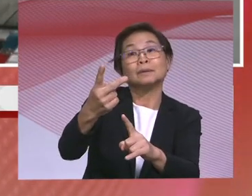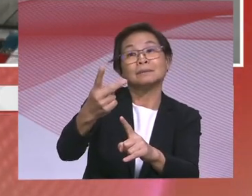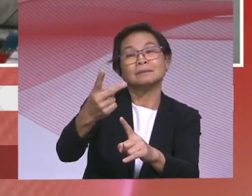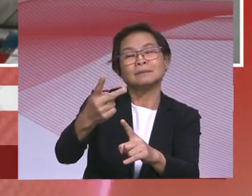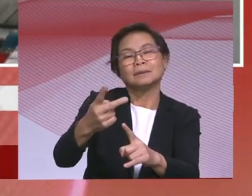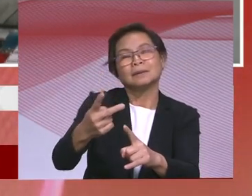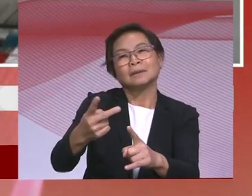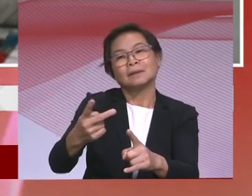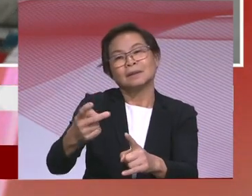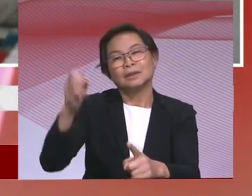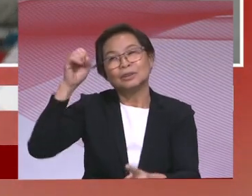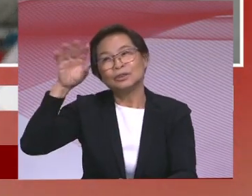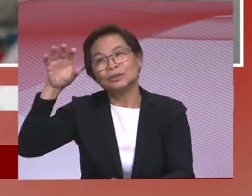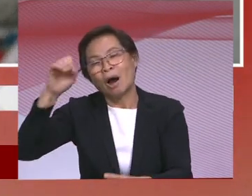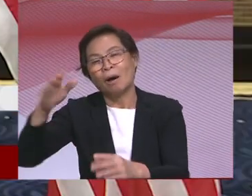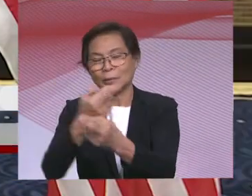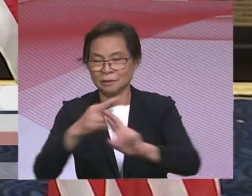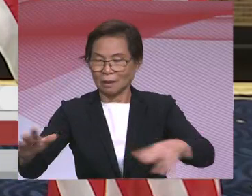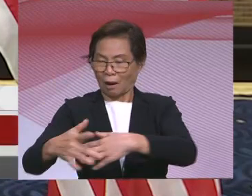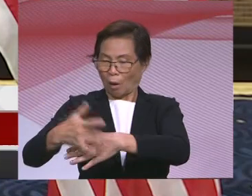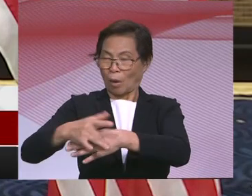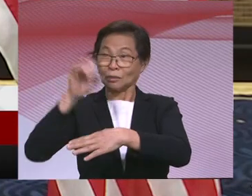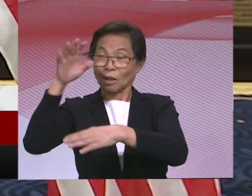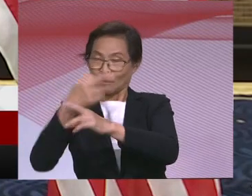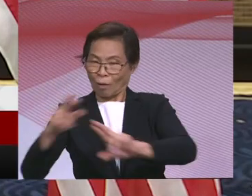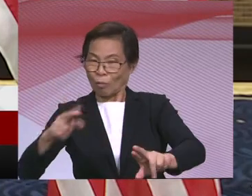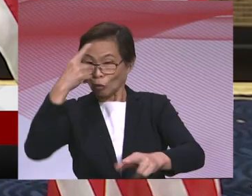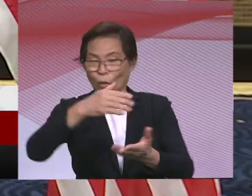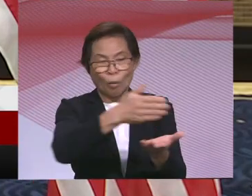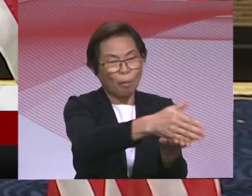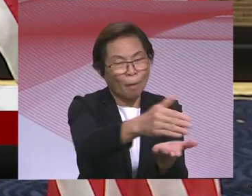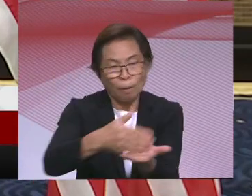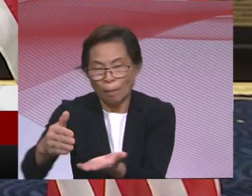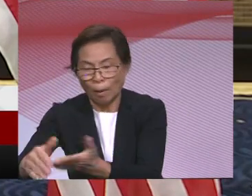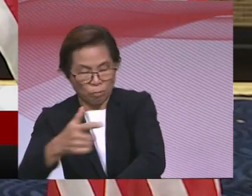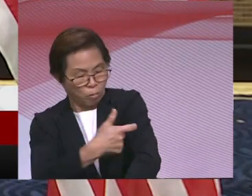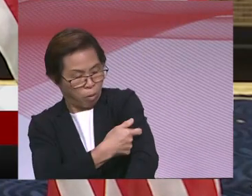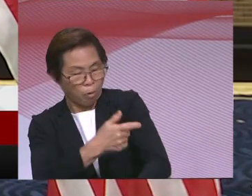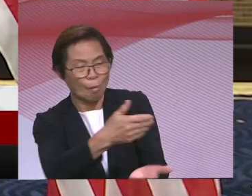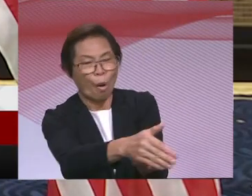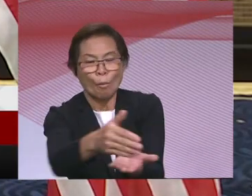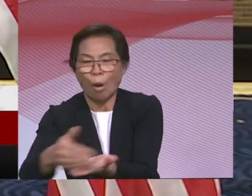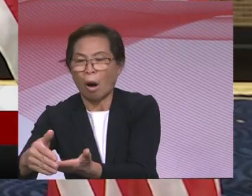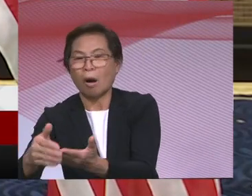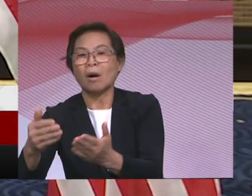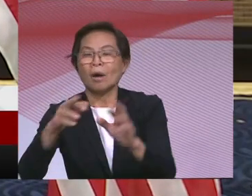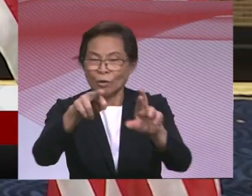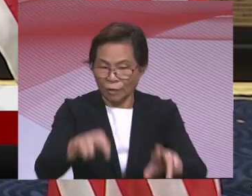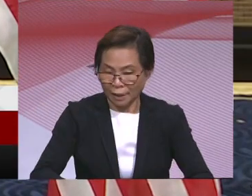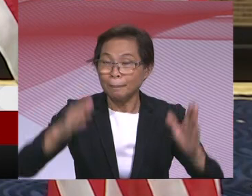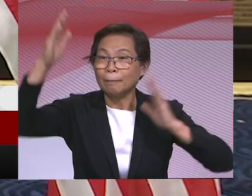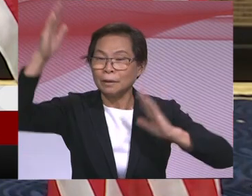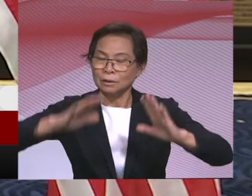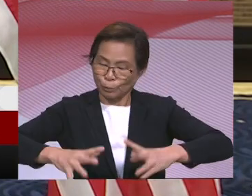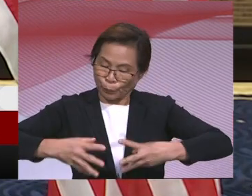dapat sebagai presiden awal bagi mesti kan penagihan rexin kowe 19 kepada rakyat negara ini